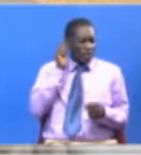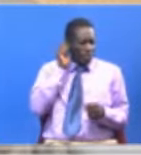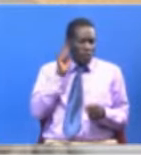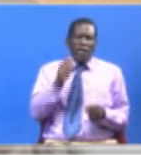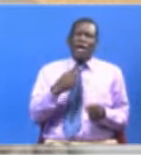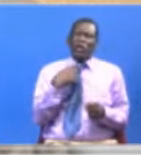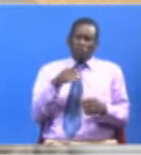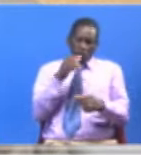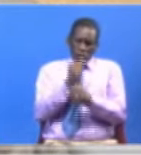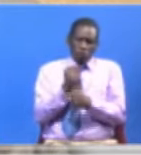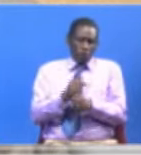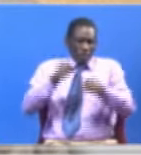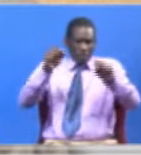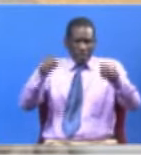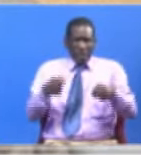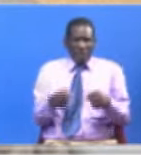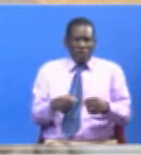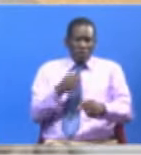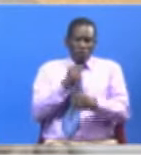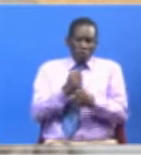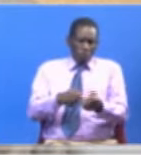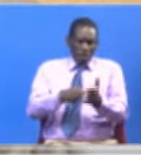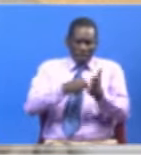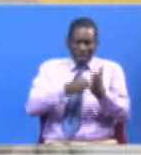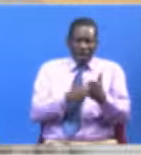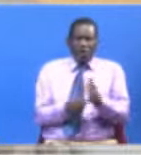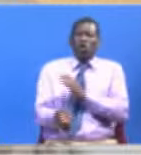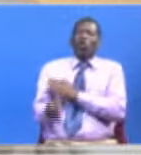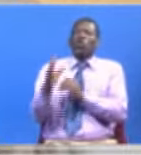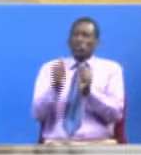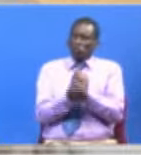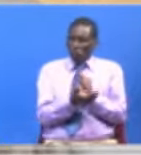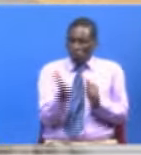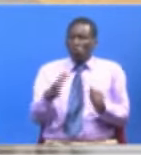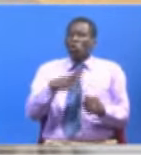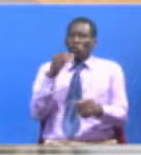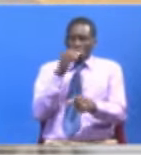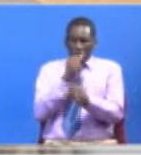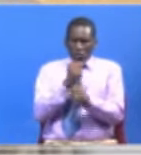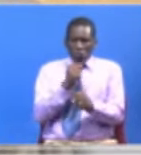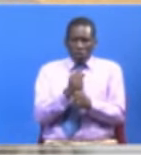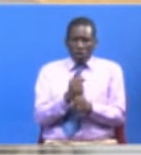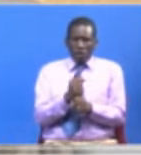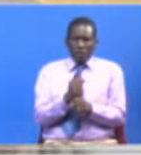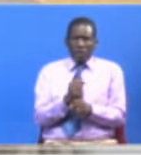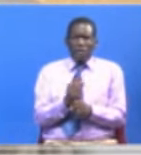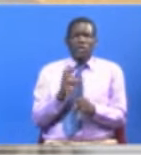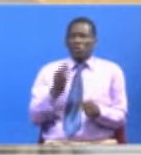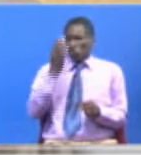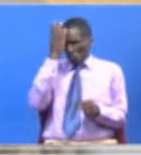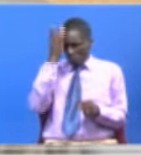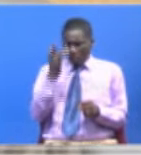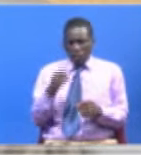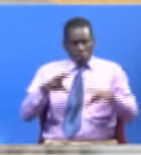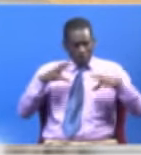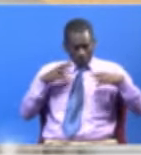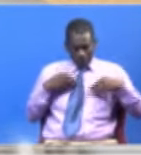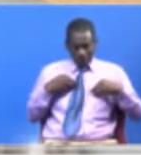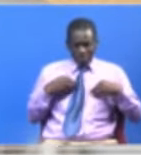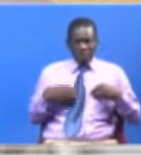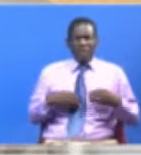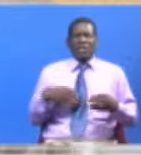kazi, jipe moyo, Mungu yuko pamoja nanyi, nyinyi endeni mfanye kazi kwa sababu ulikubali kufanya hii